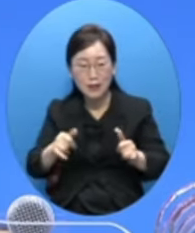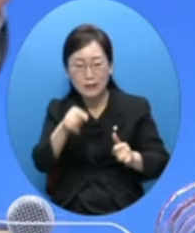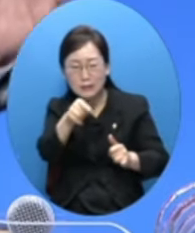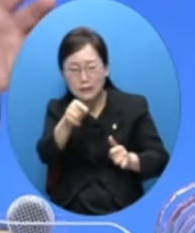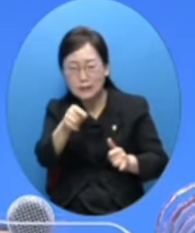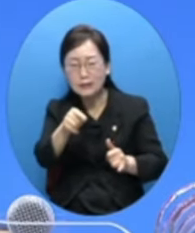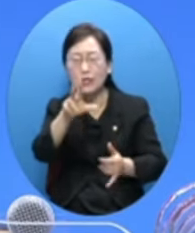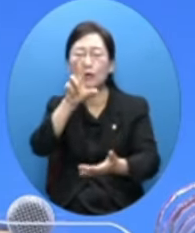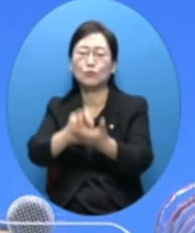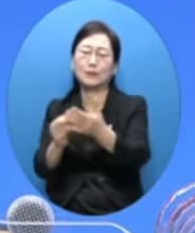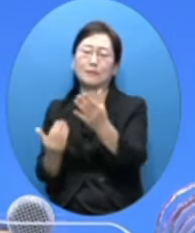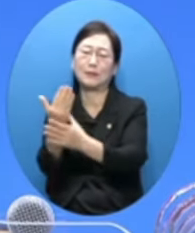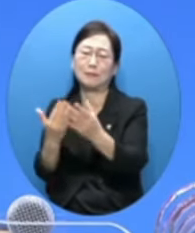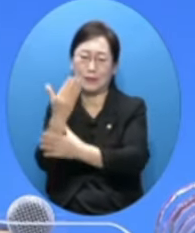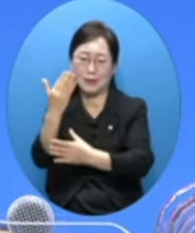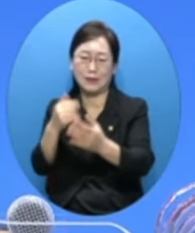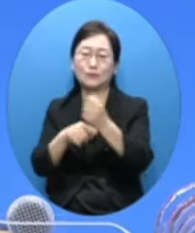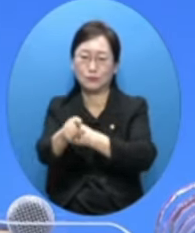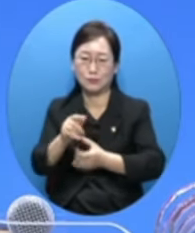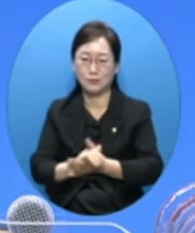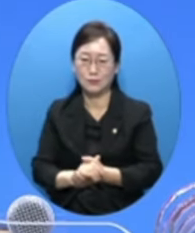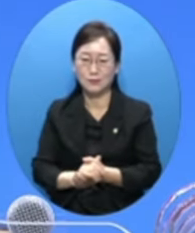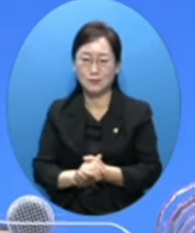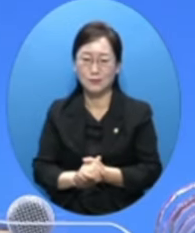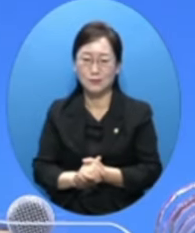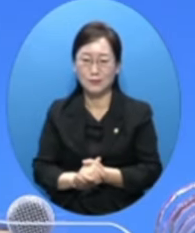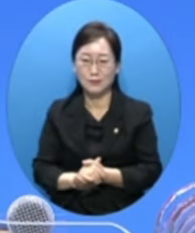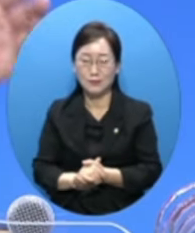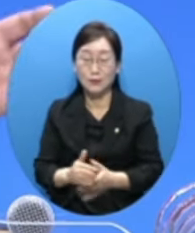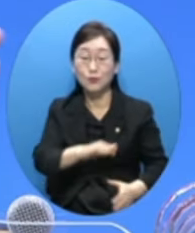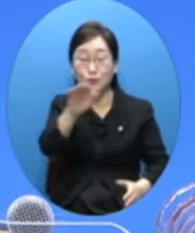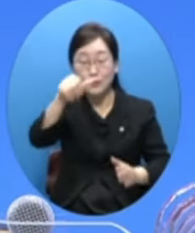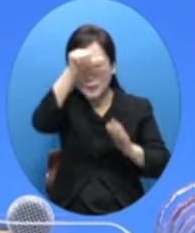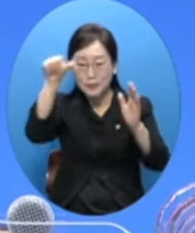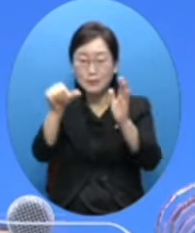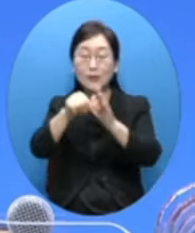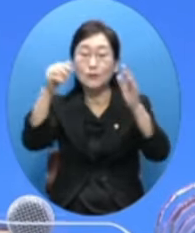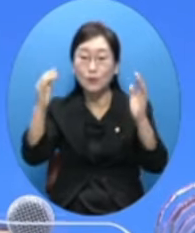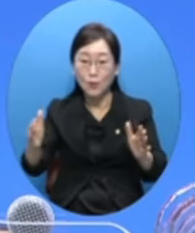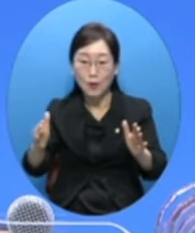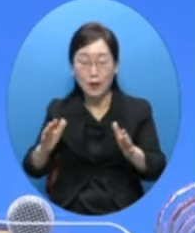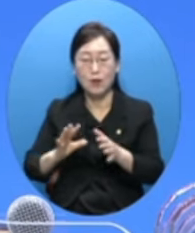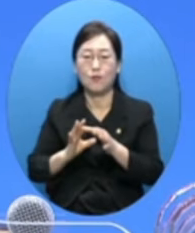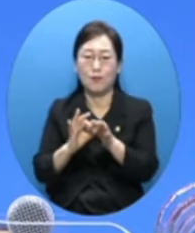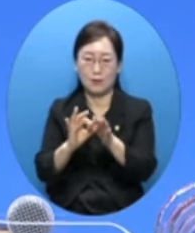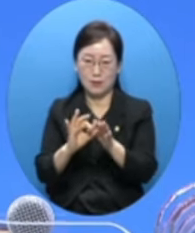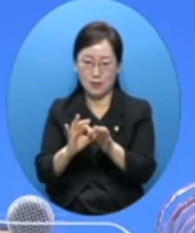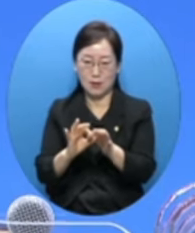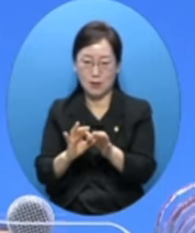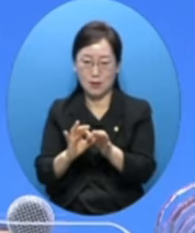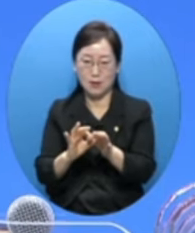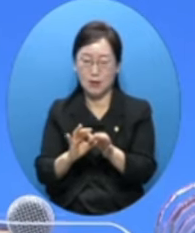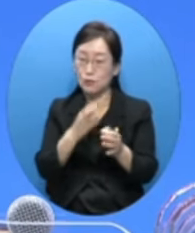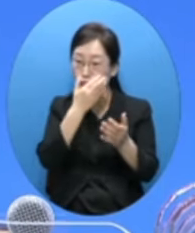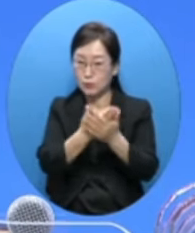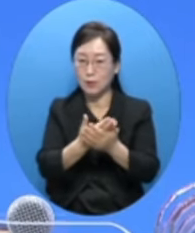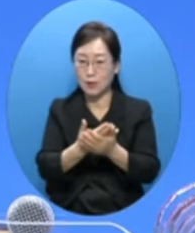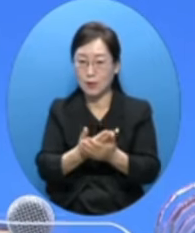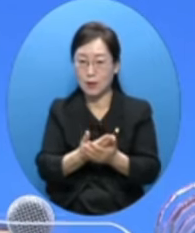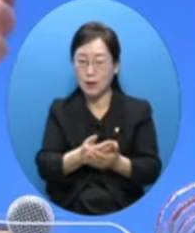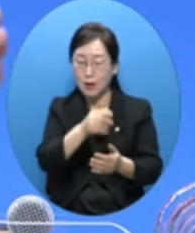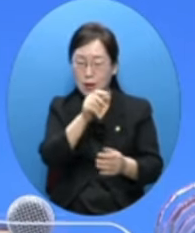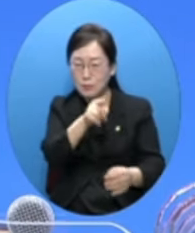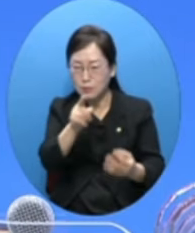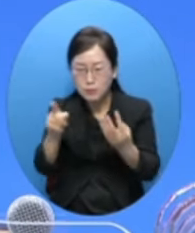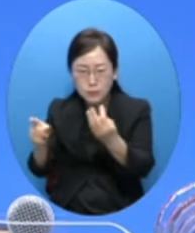많은 문제가 생겨나게 되는 것입니다. 우리 일생 동안 관계 일생인데 이런 사람들을